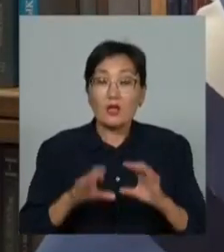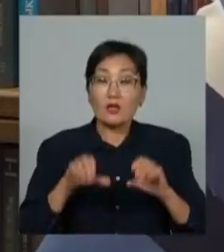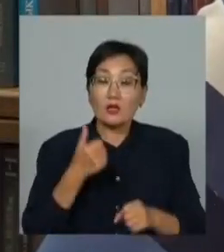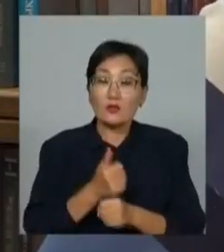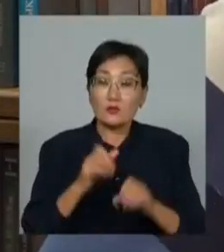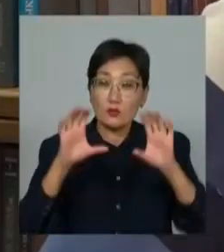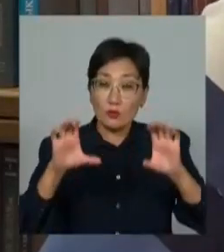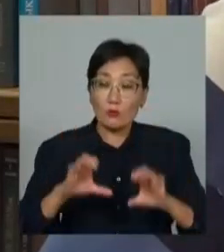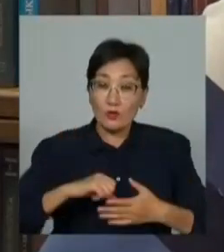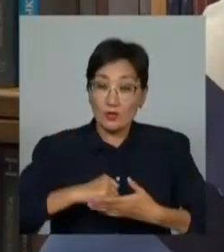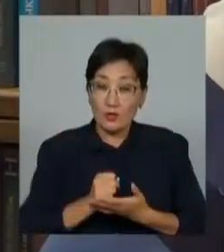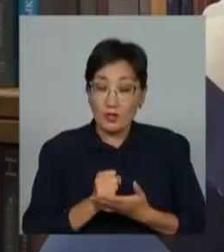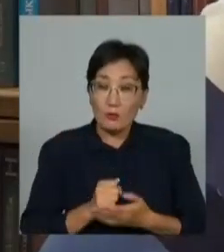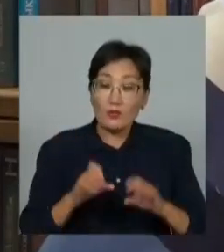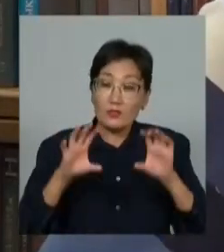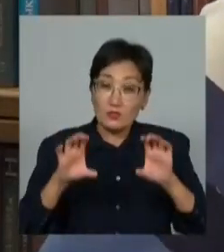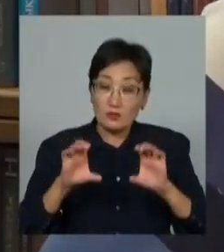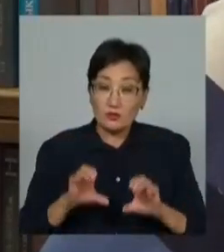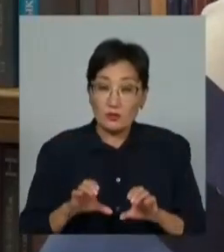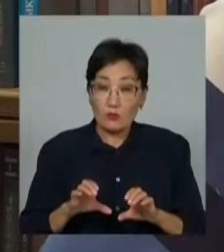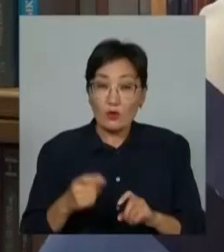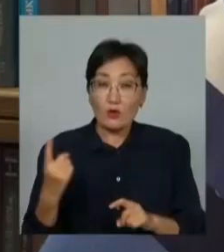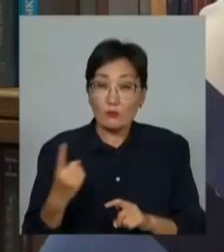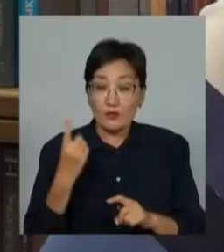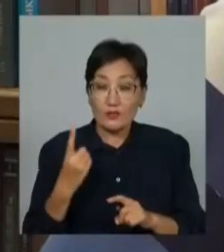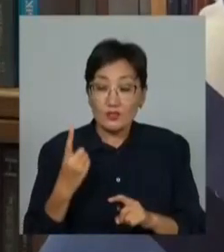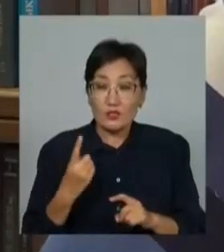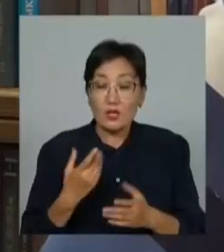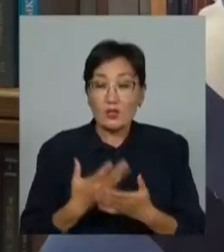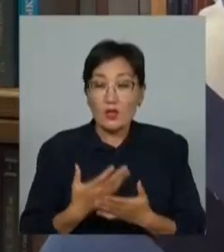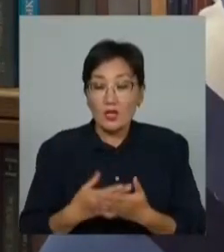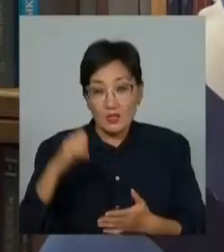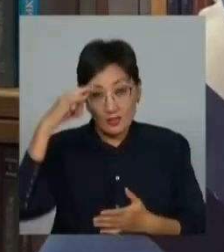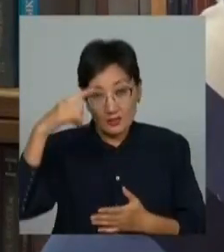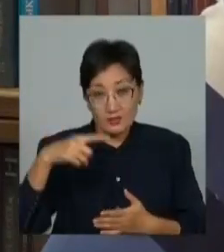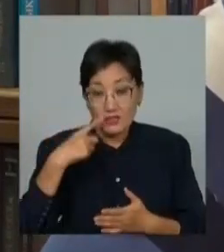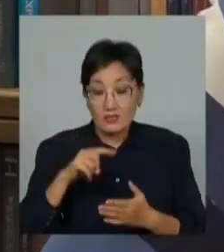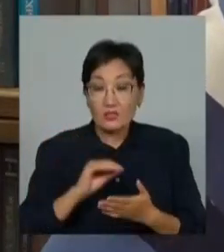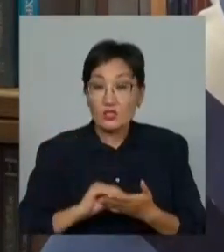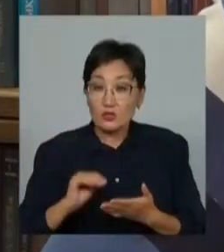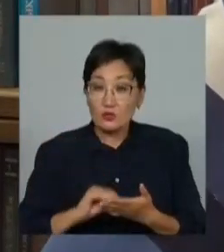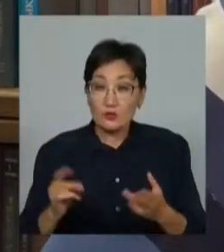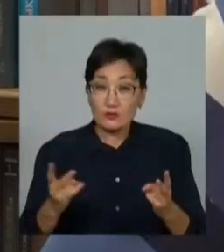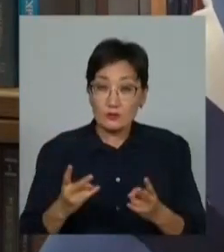конституцияның қабылданатын заңдардың бірінші нұсқасы қазақ тілінде жазылу керек деп